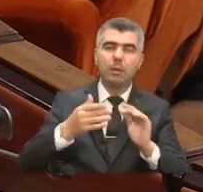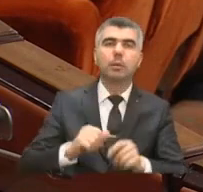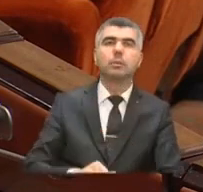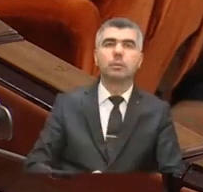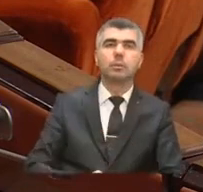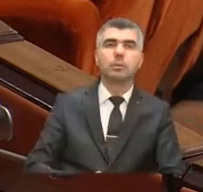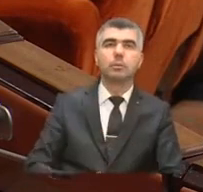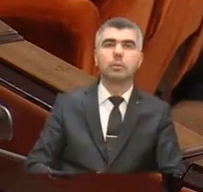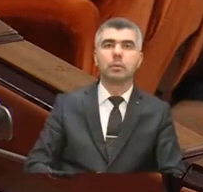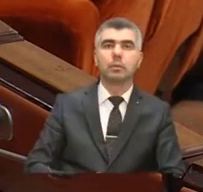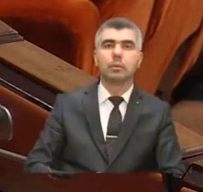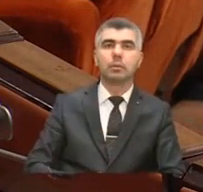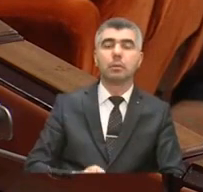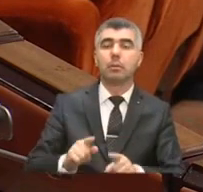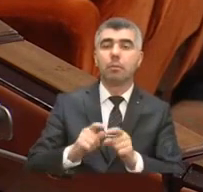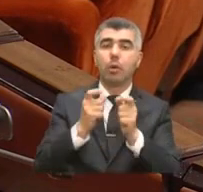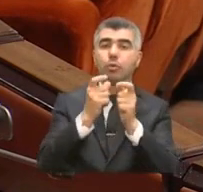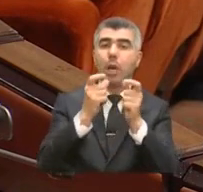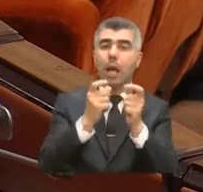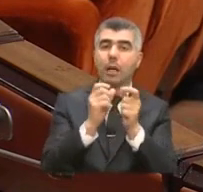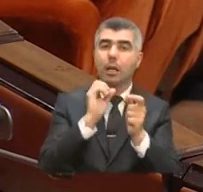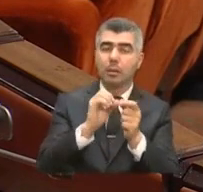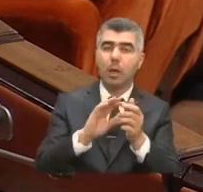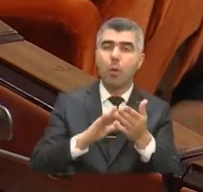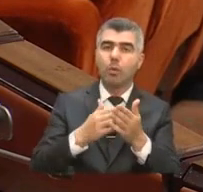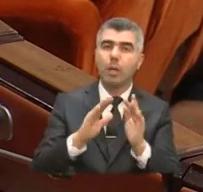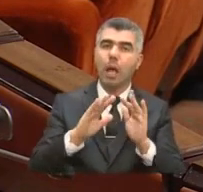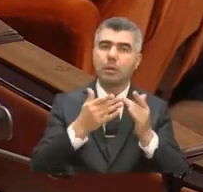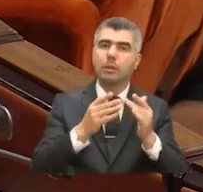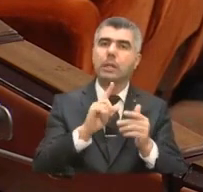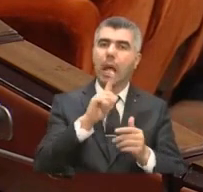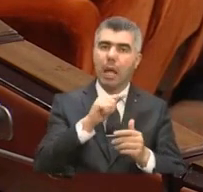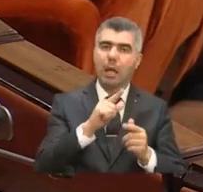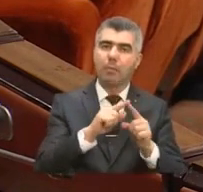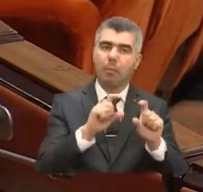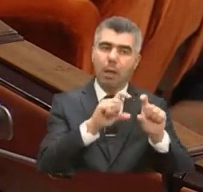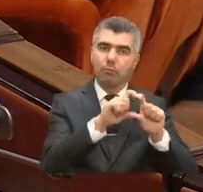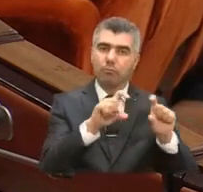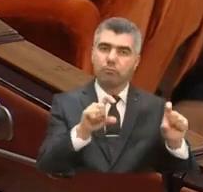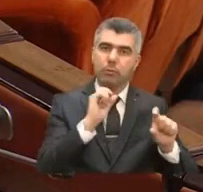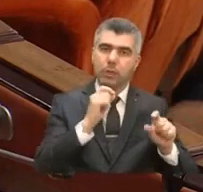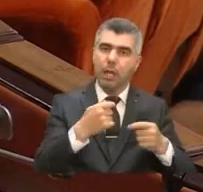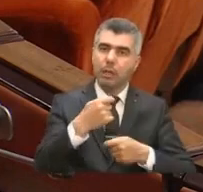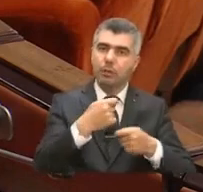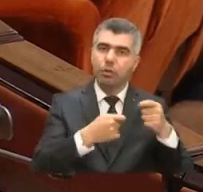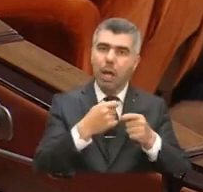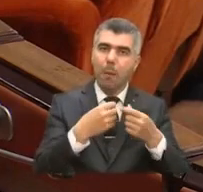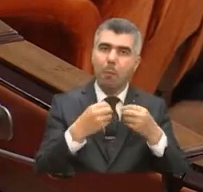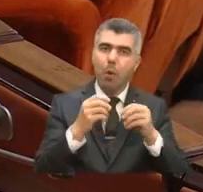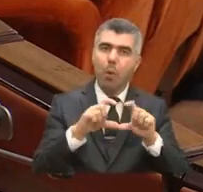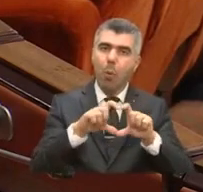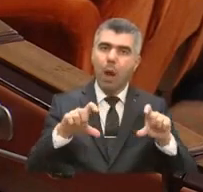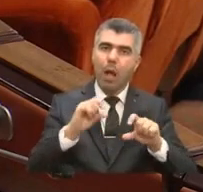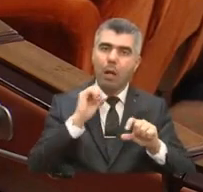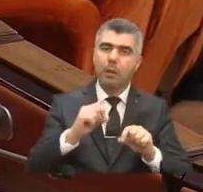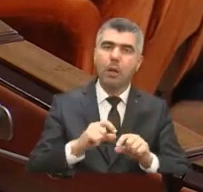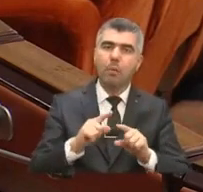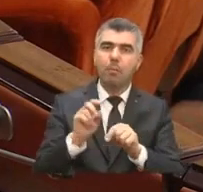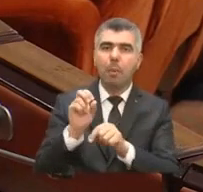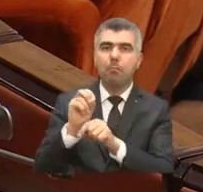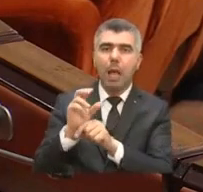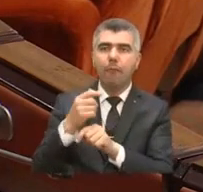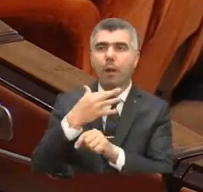المجال تقدم الشركه باقه من الخدمات الرقميه تخص موقعها التجاري والتطبيق الرقمي لتحسين تجربه المسافر